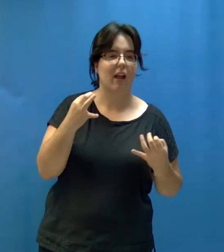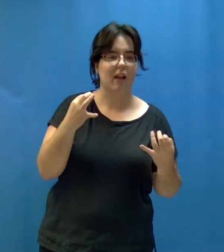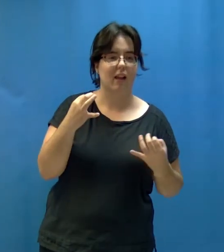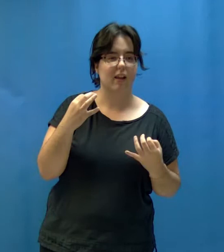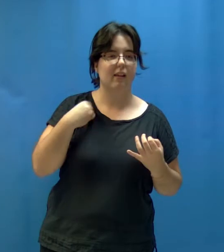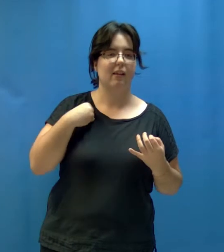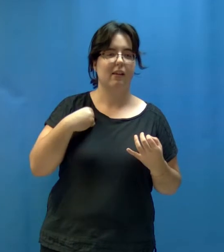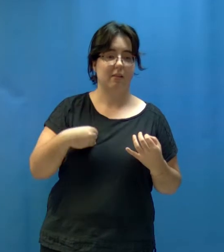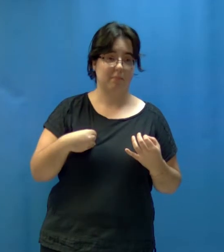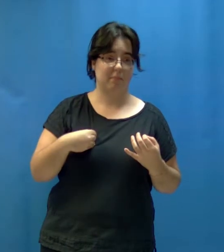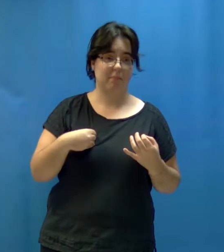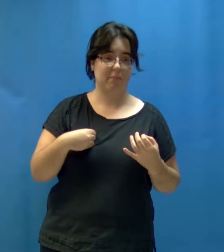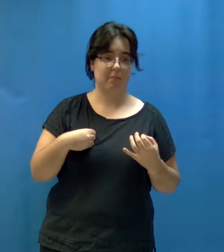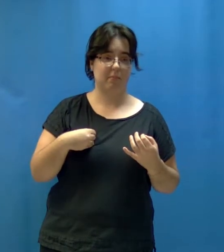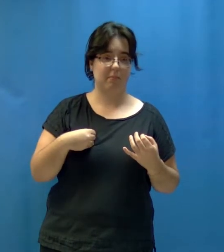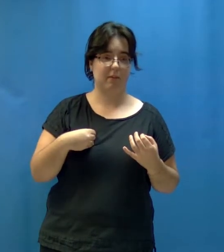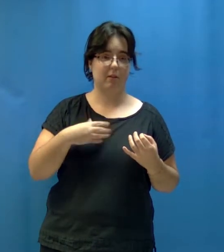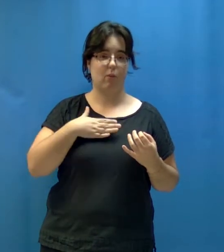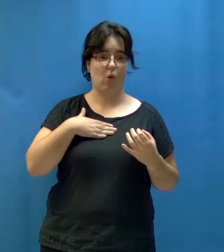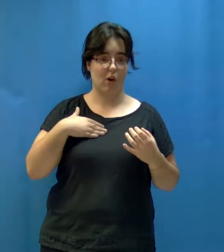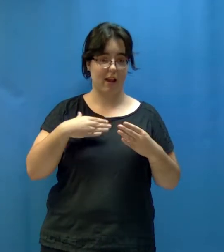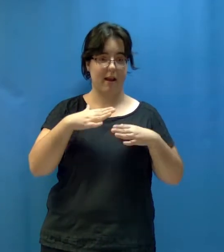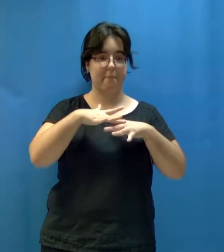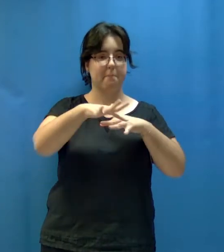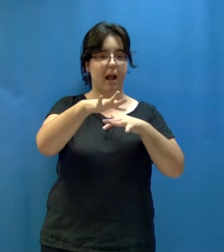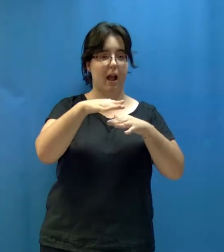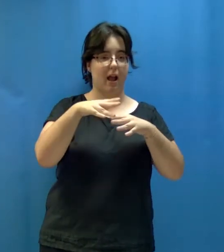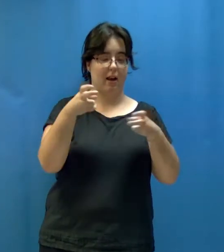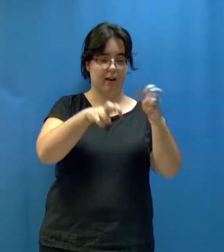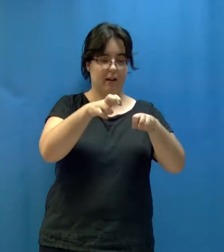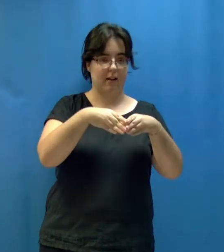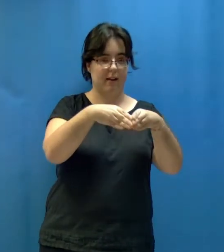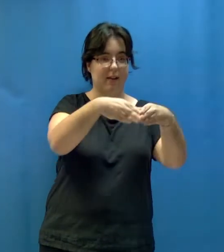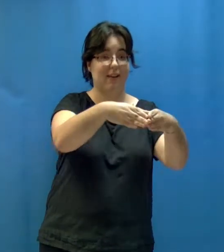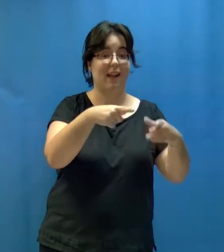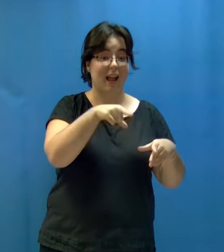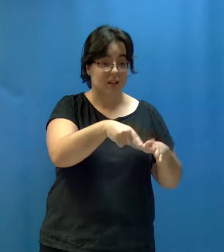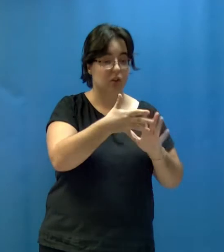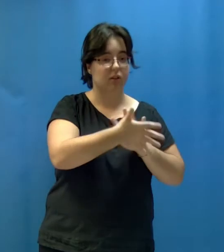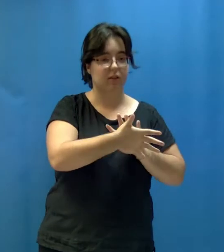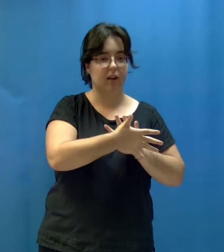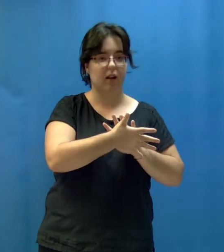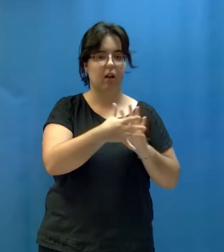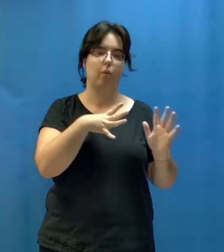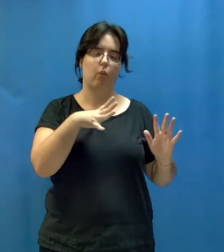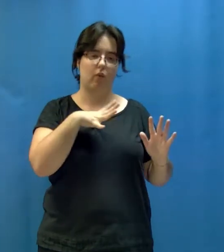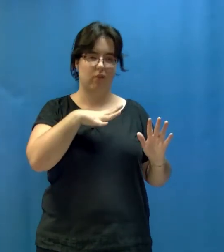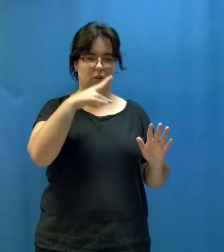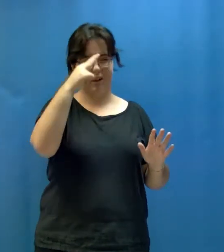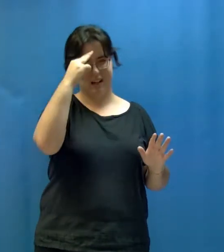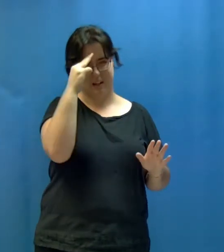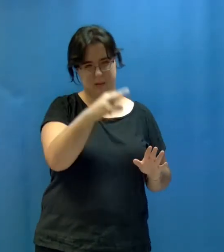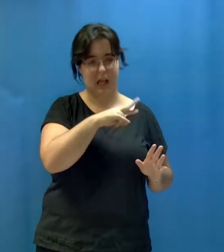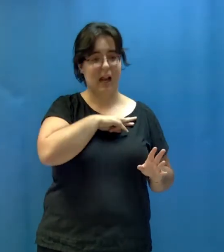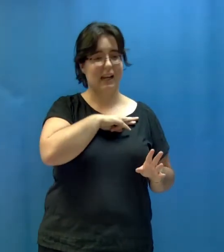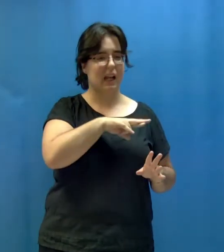la mar per a afonar pateres. ICE és el Partit Popular. Per favor, respectem absolutament tots els símbols